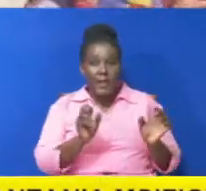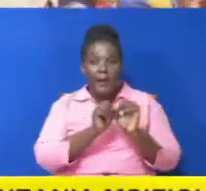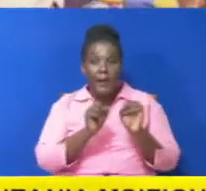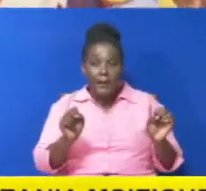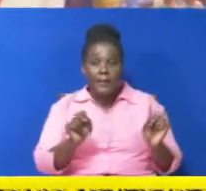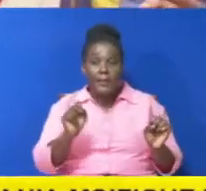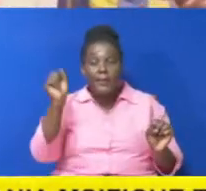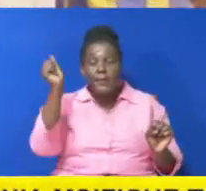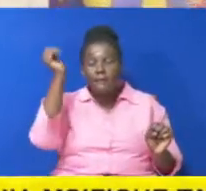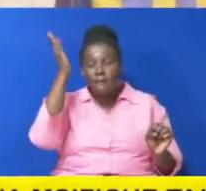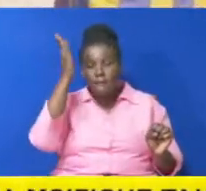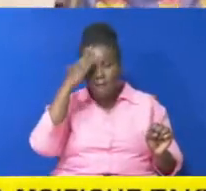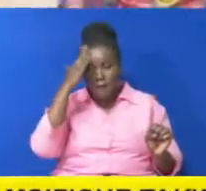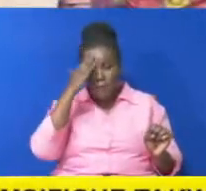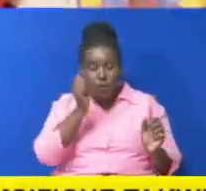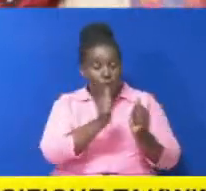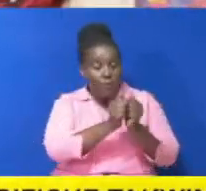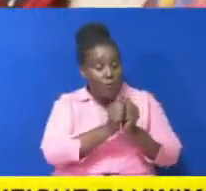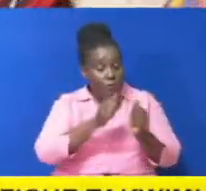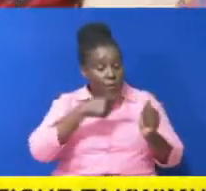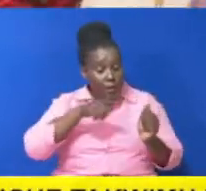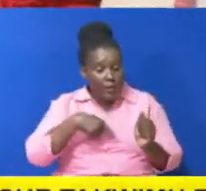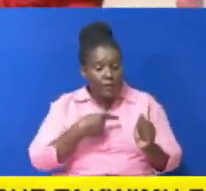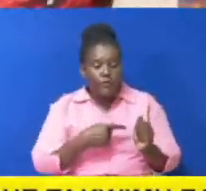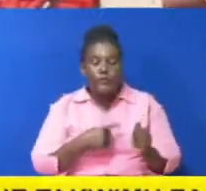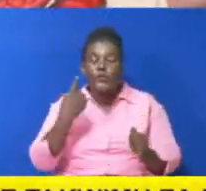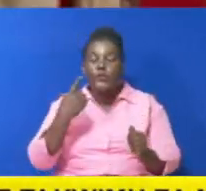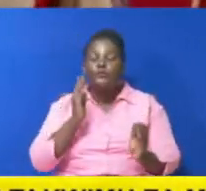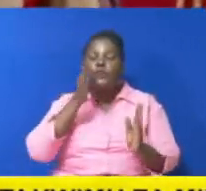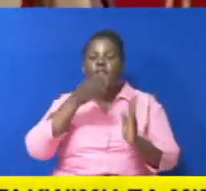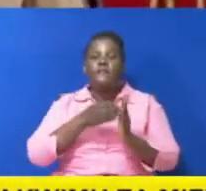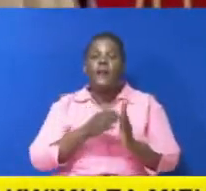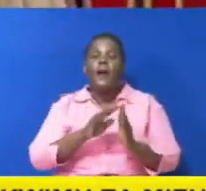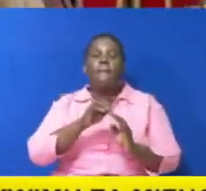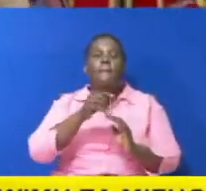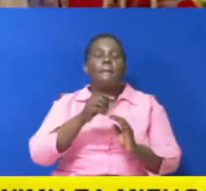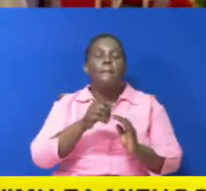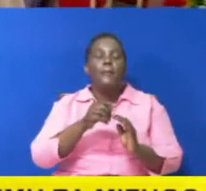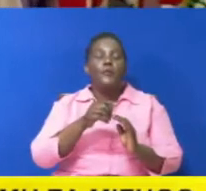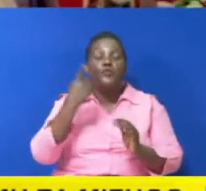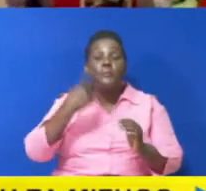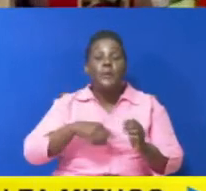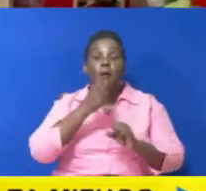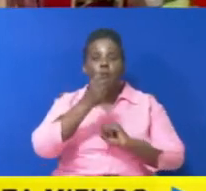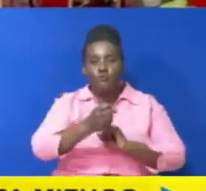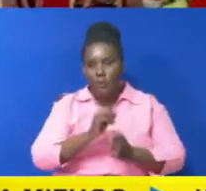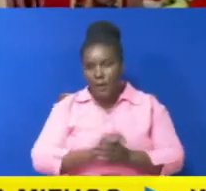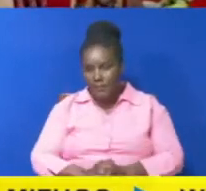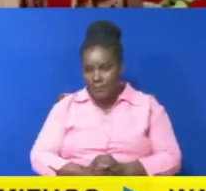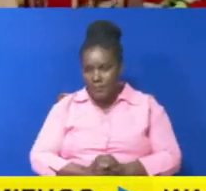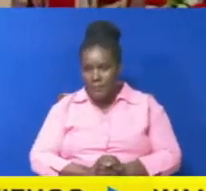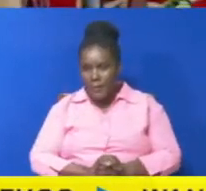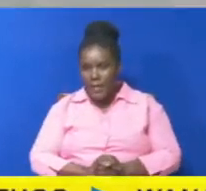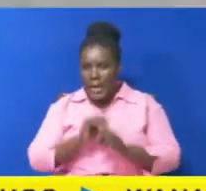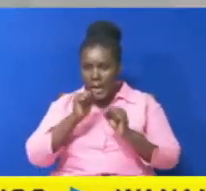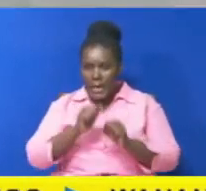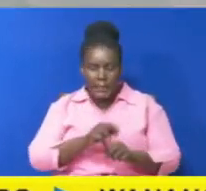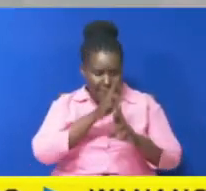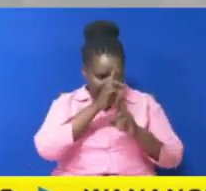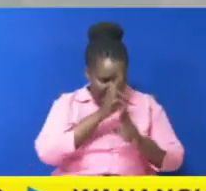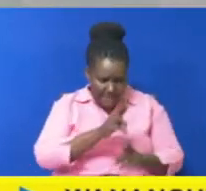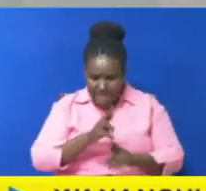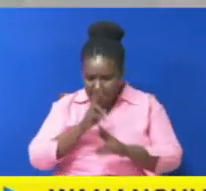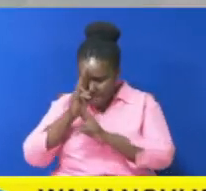kwa umoja wetu ndio rahisi kuendelea kufika mbali. Na tukivunja umoja wetu kufika mbali inakuwa ni ngumu. Kwa hivyo tuheshimiane